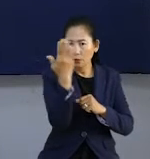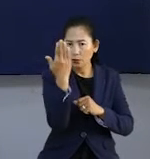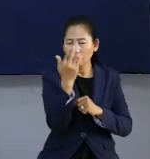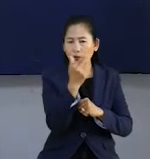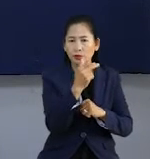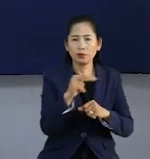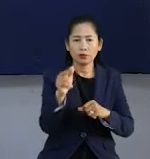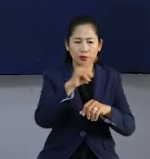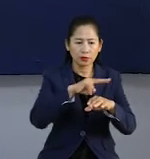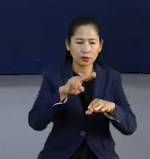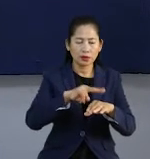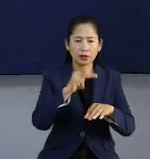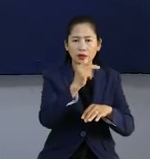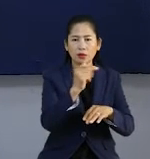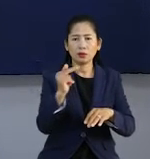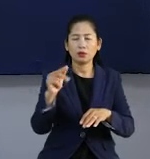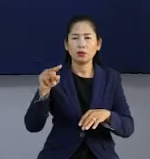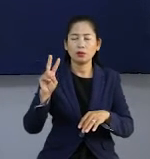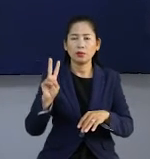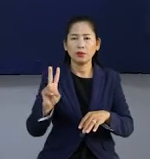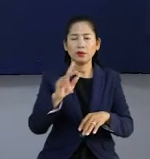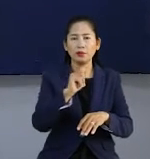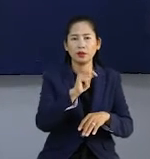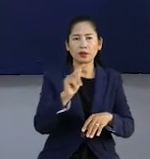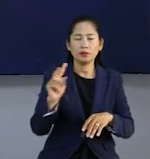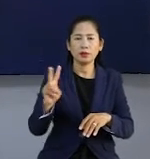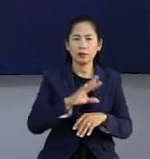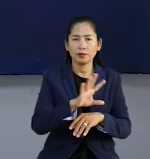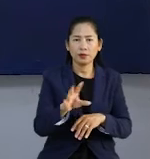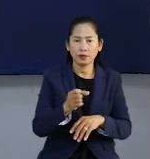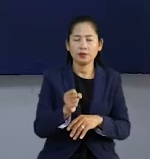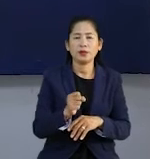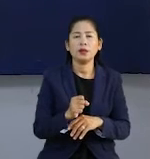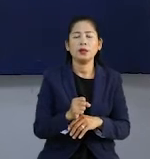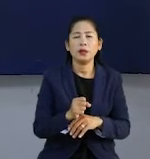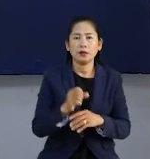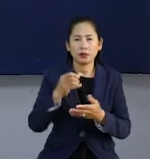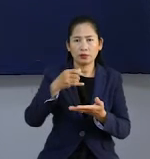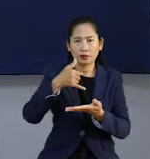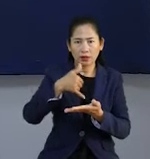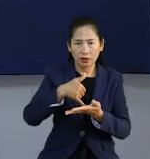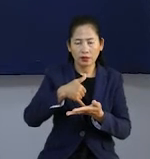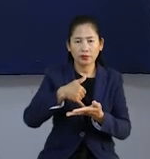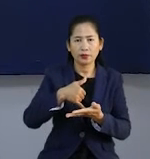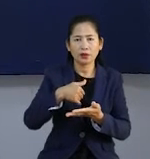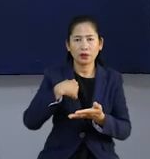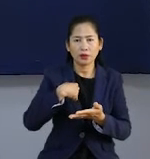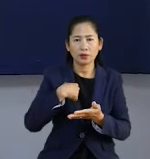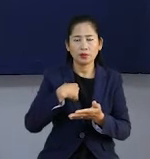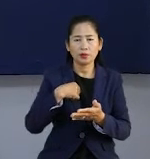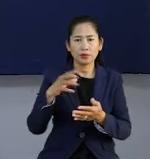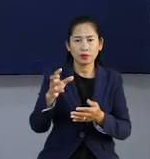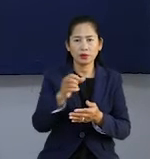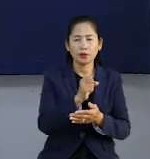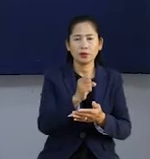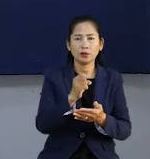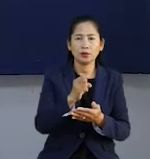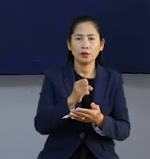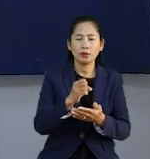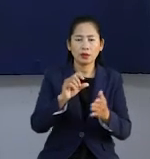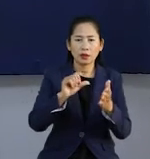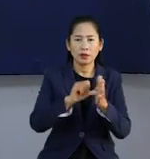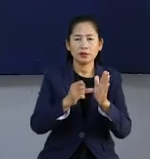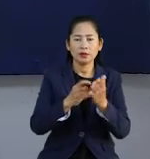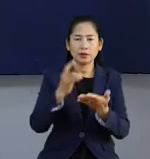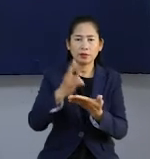ជាតិ TOTOK 2 Wiki TV Cambodia ជាដើមបាទក្នុងថ្ងៃនេះណាលោកគ្រូនឹងលើកយកនៅខ្លឹ